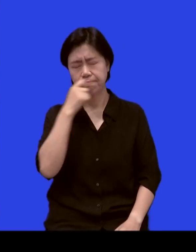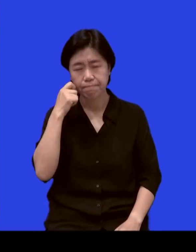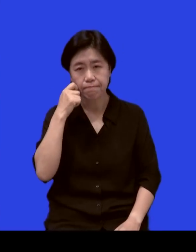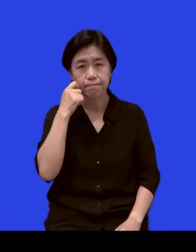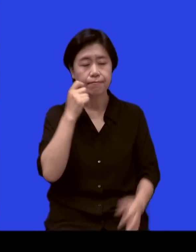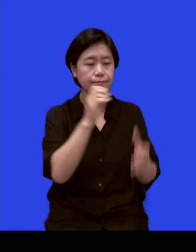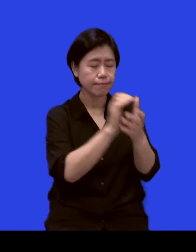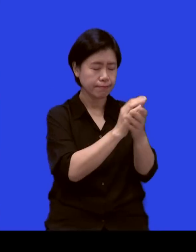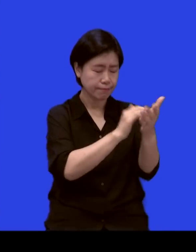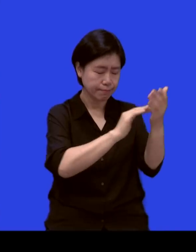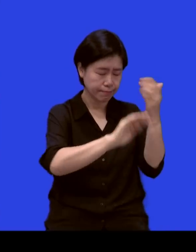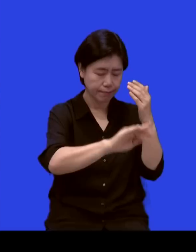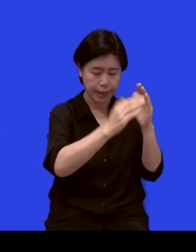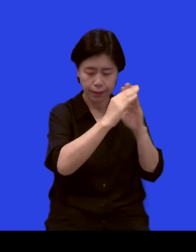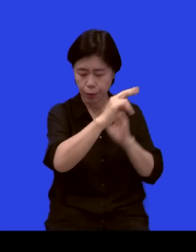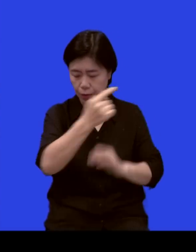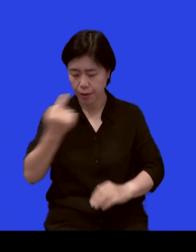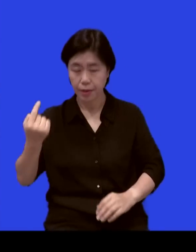네.